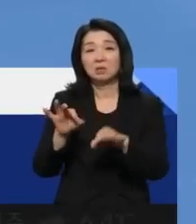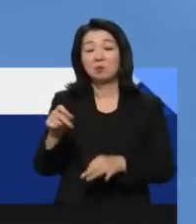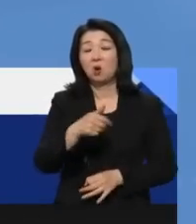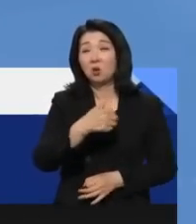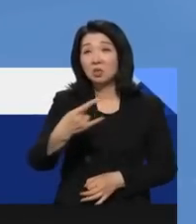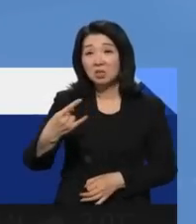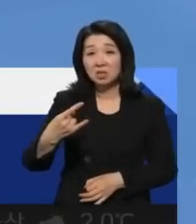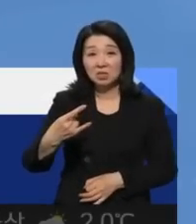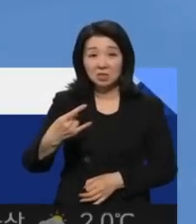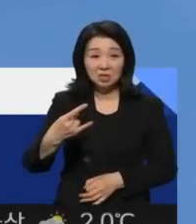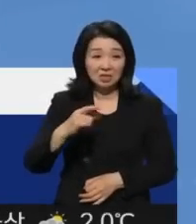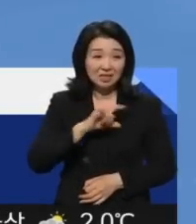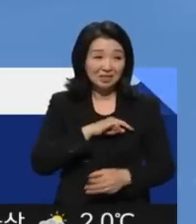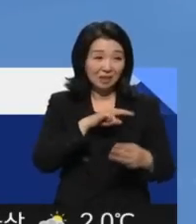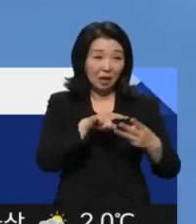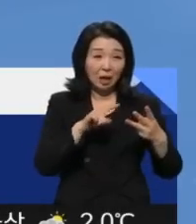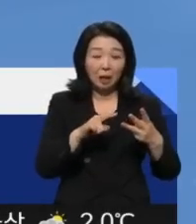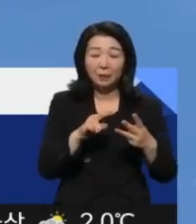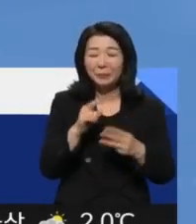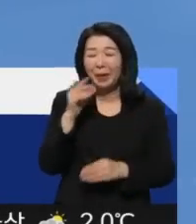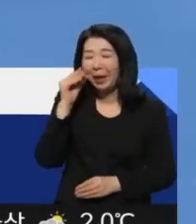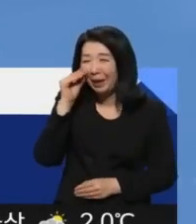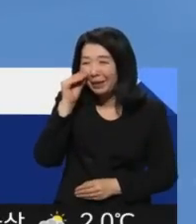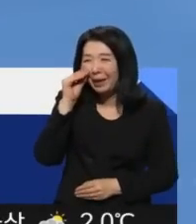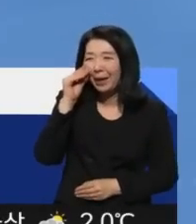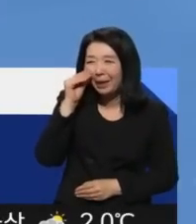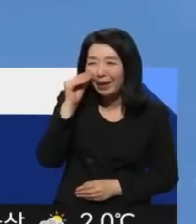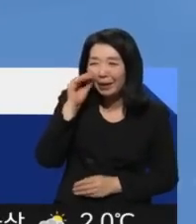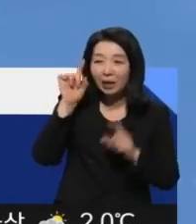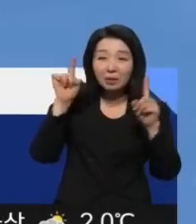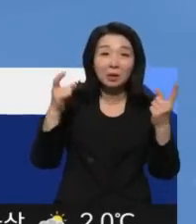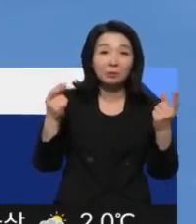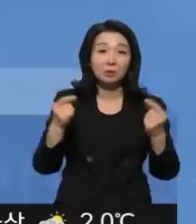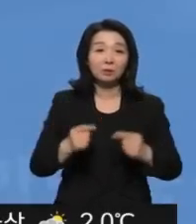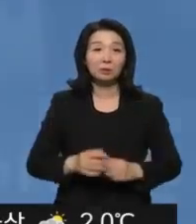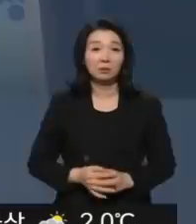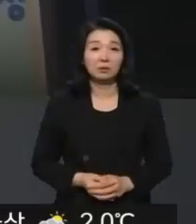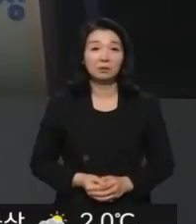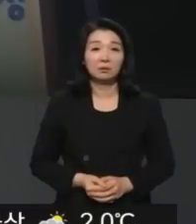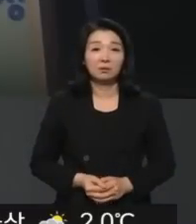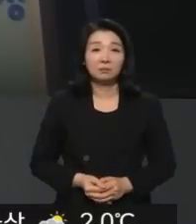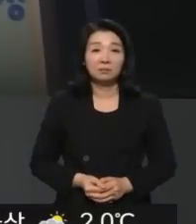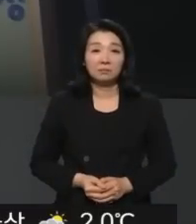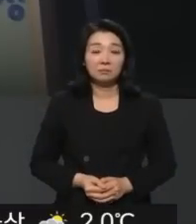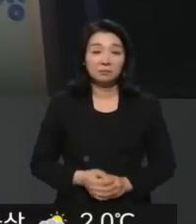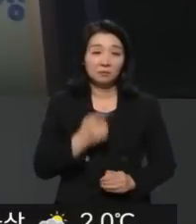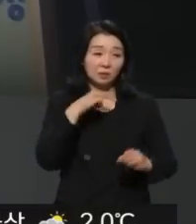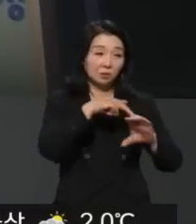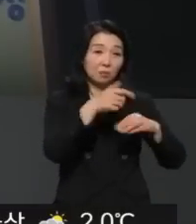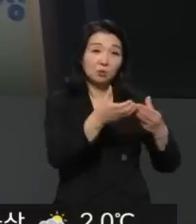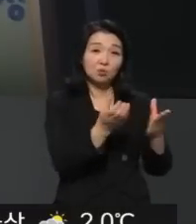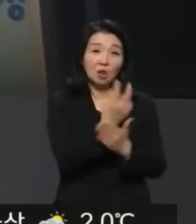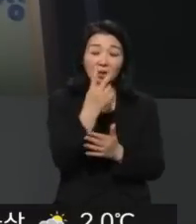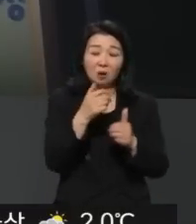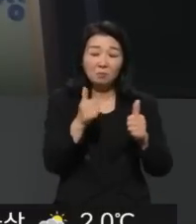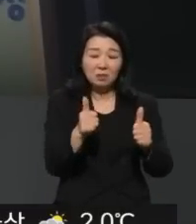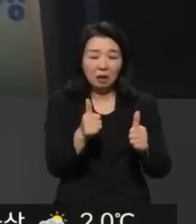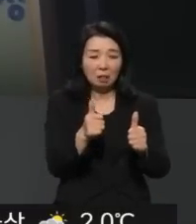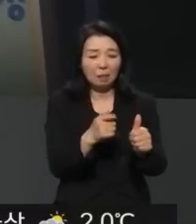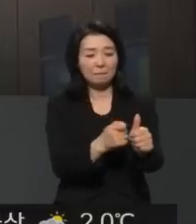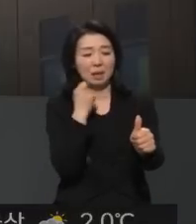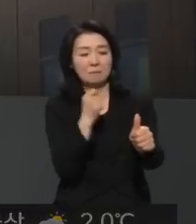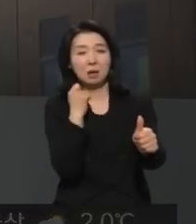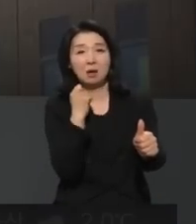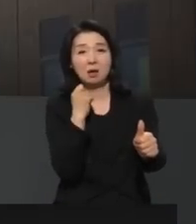앞에서는 순한 양처럼 온순해지는 모습 때문입니다. 민주당은 검찰의 칼날 더는